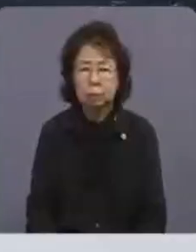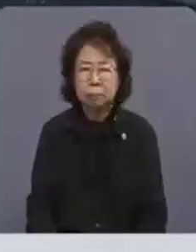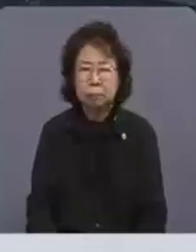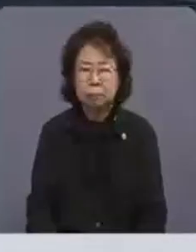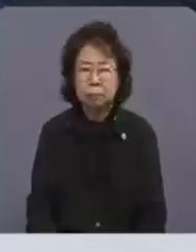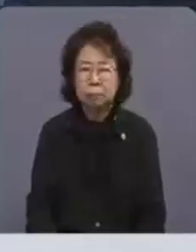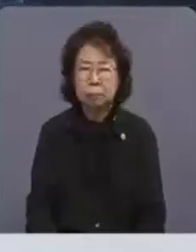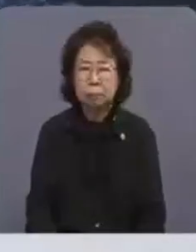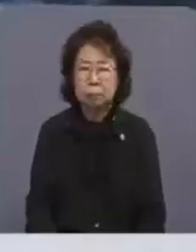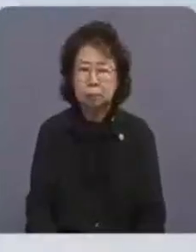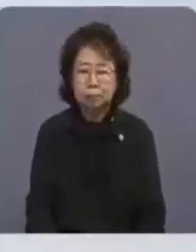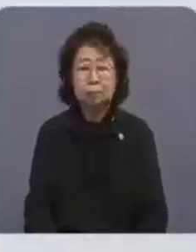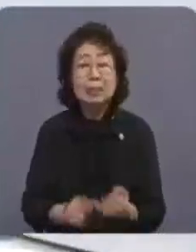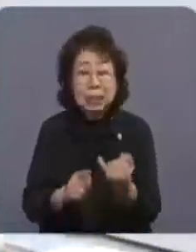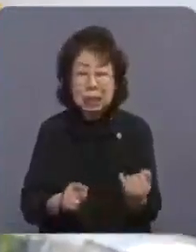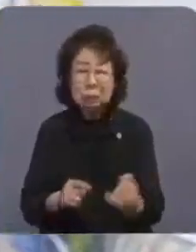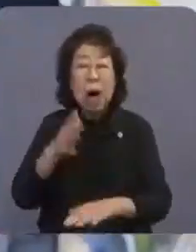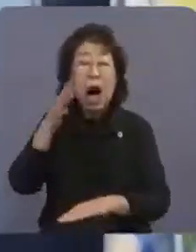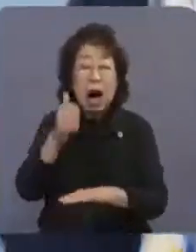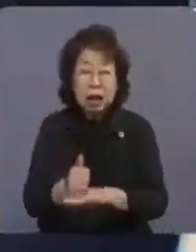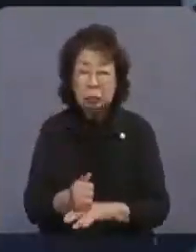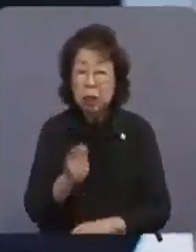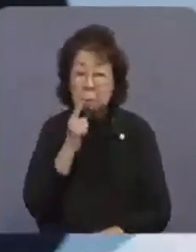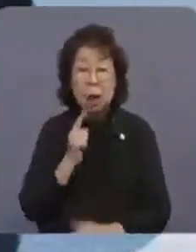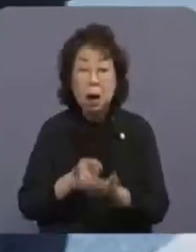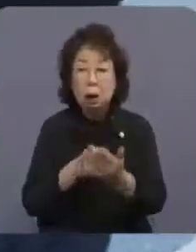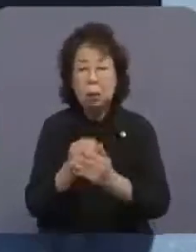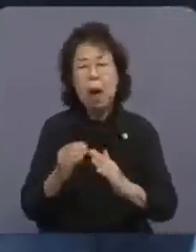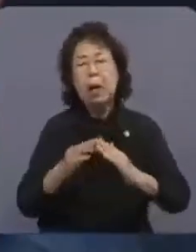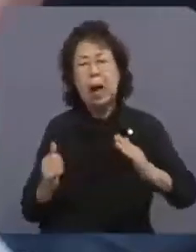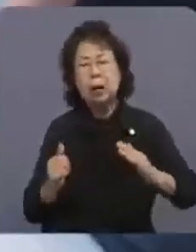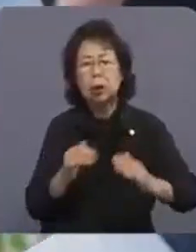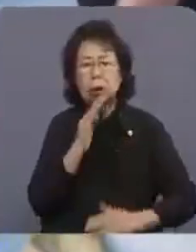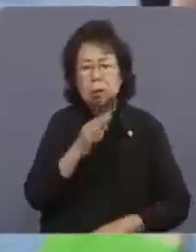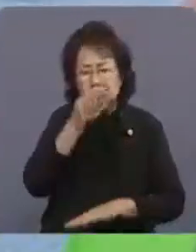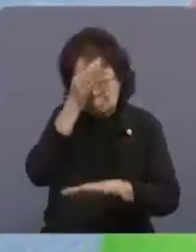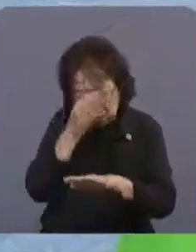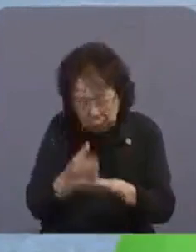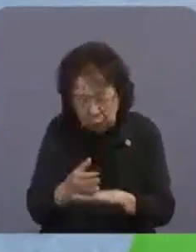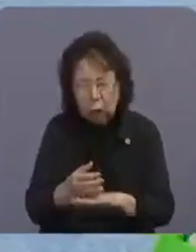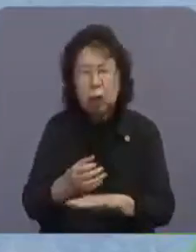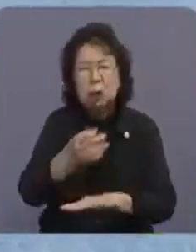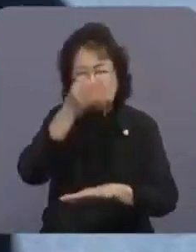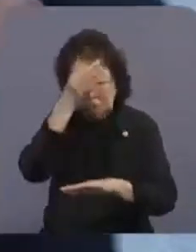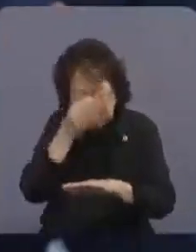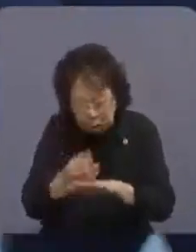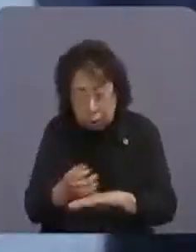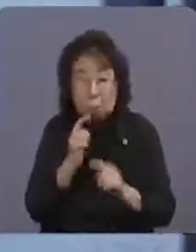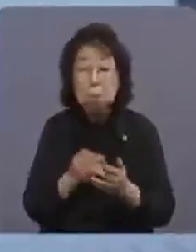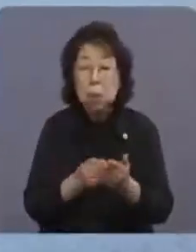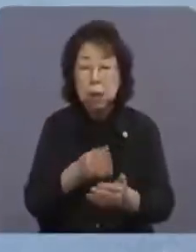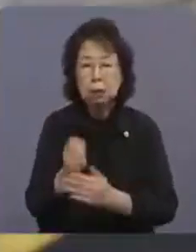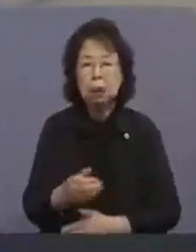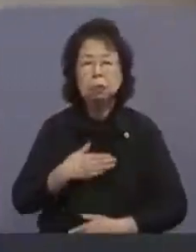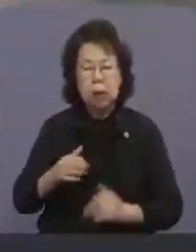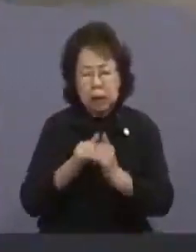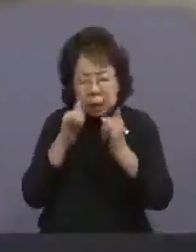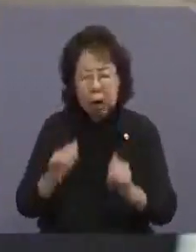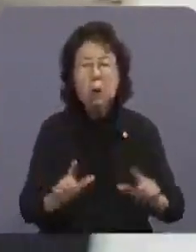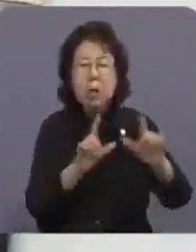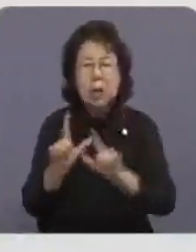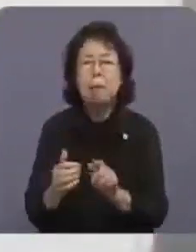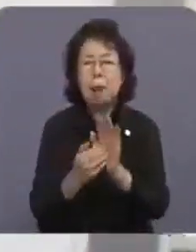요구한 정씨는 마지막 변론을 통해 유가족에게 죄송하고 또 죄송하면서도 사회생활에